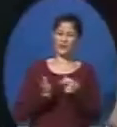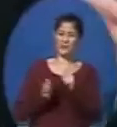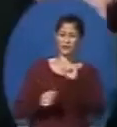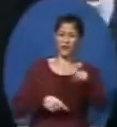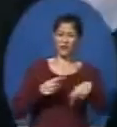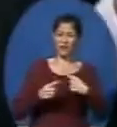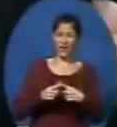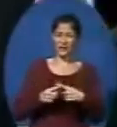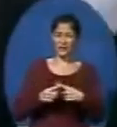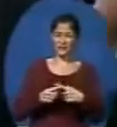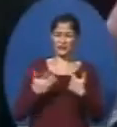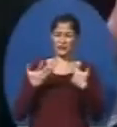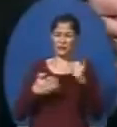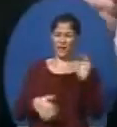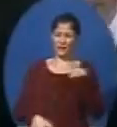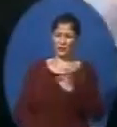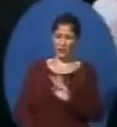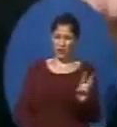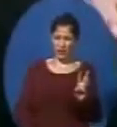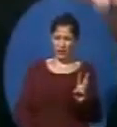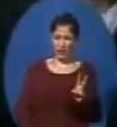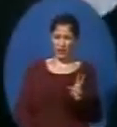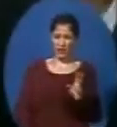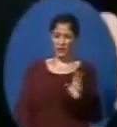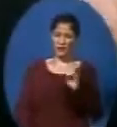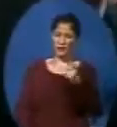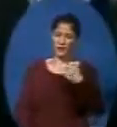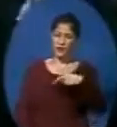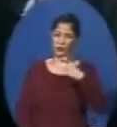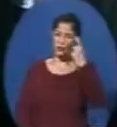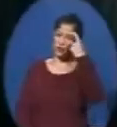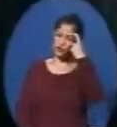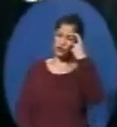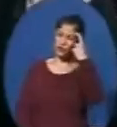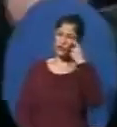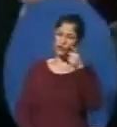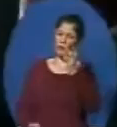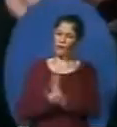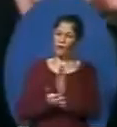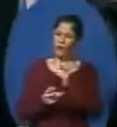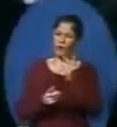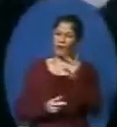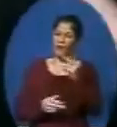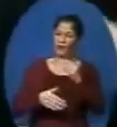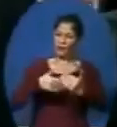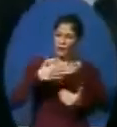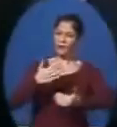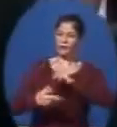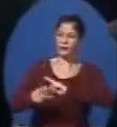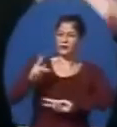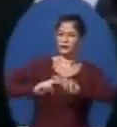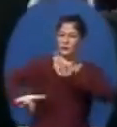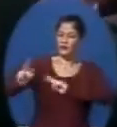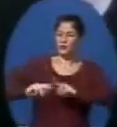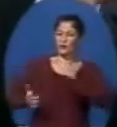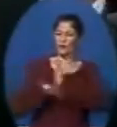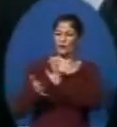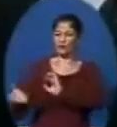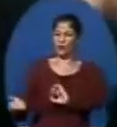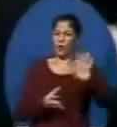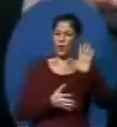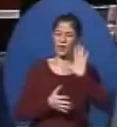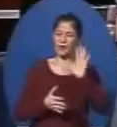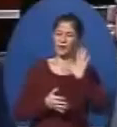וחצי. בואו נביא בחשבון את כל מה שהוא עבר במשך אינספור, את העובדה שהוא סולק מלשכת